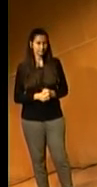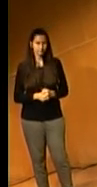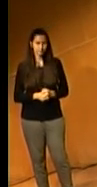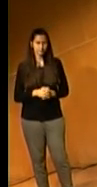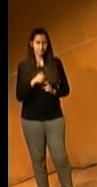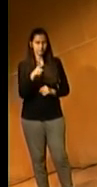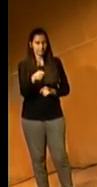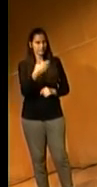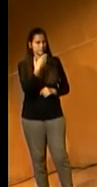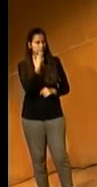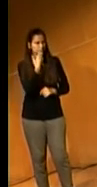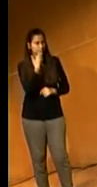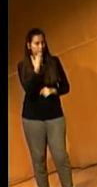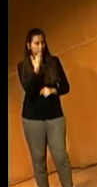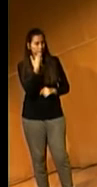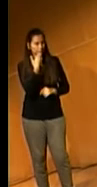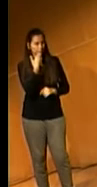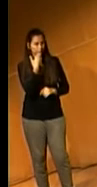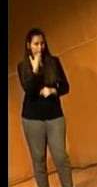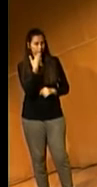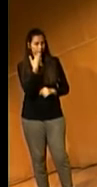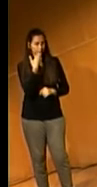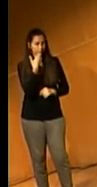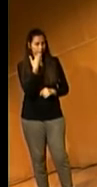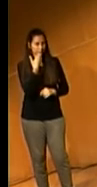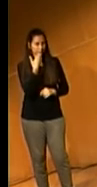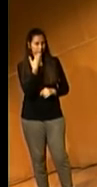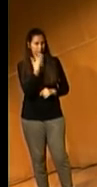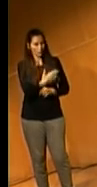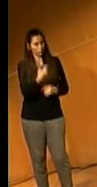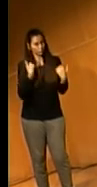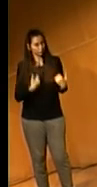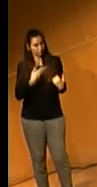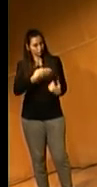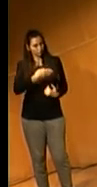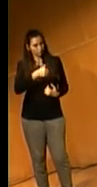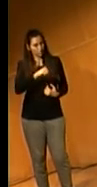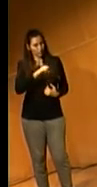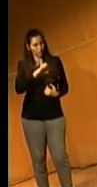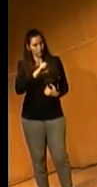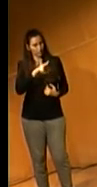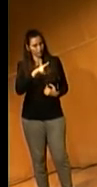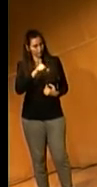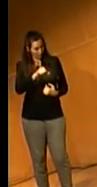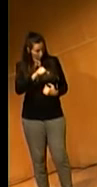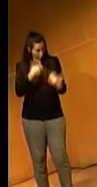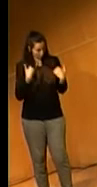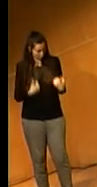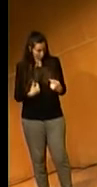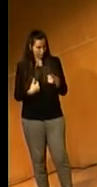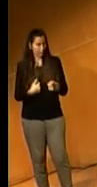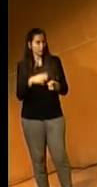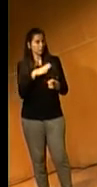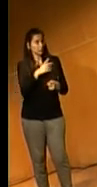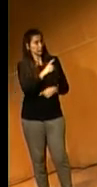Bonjour, je m'appelle Maëla et en fait, j'aurais une question pour vous